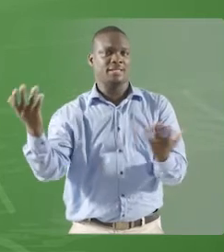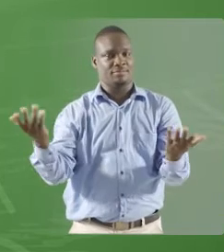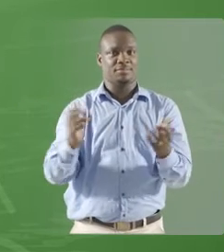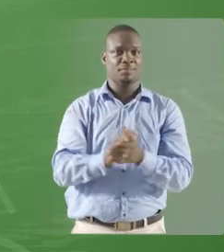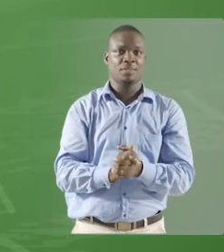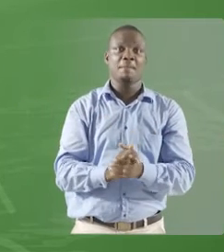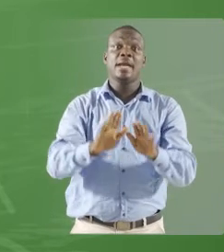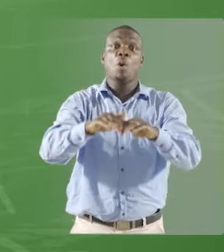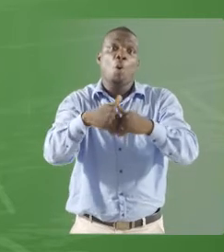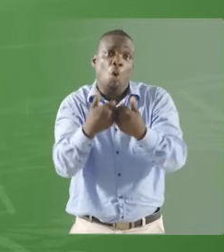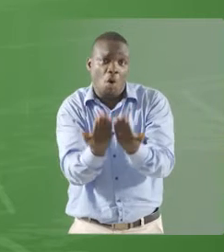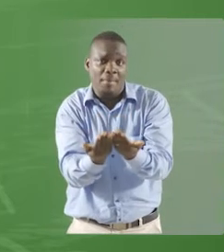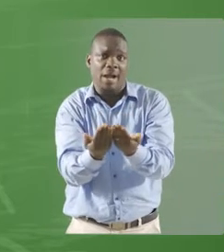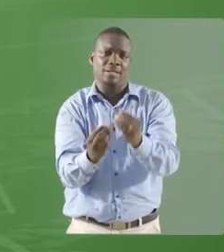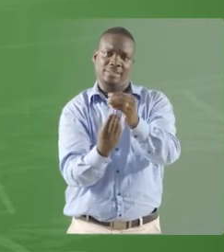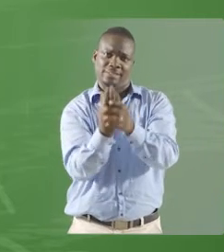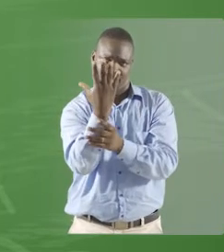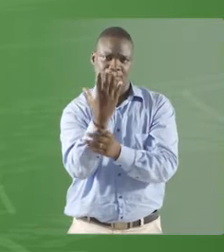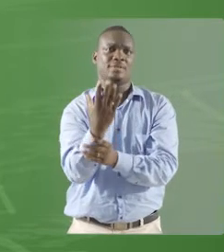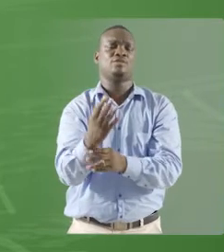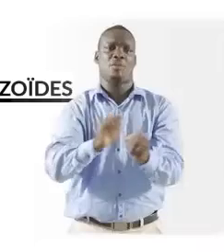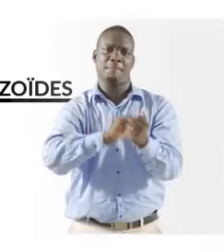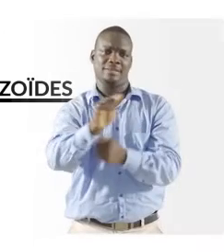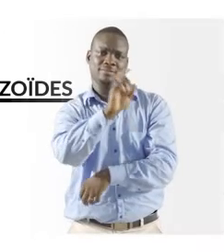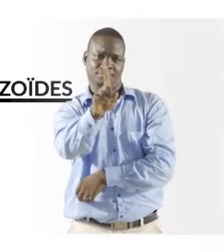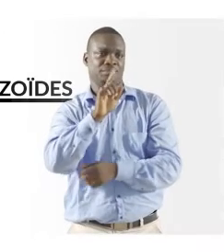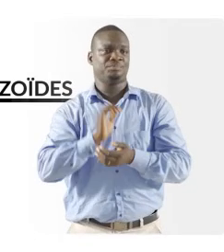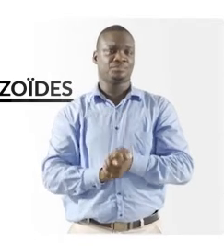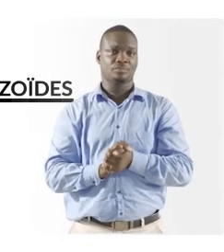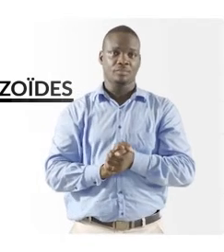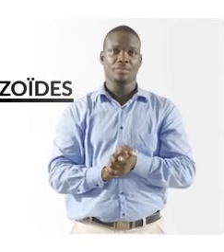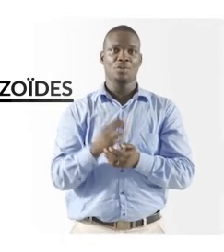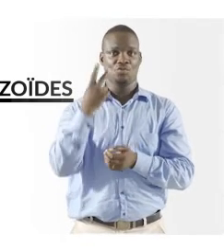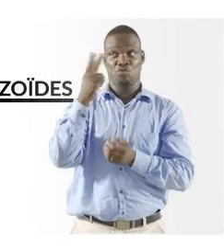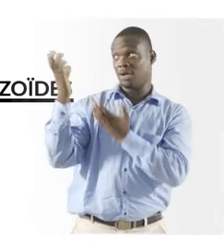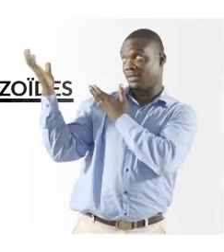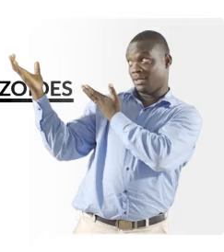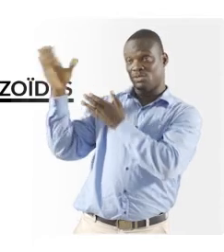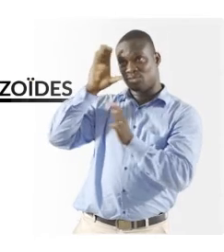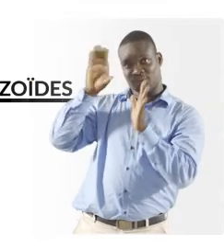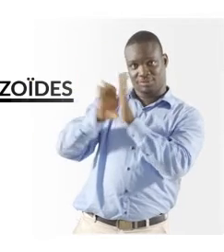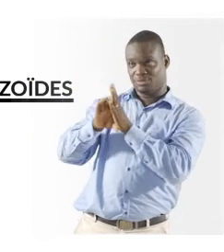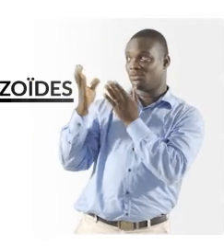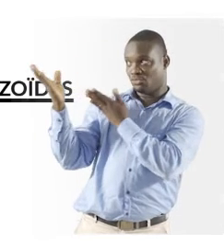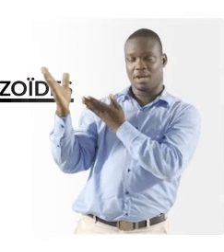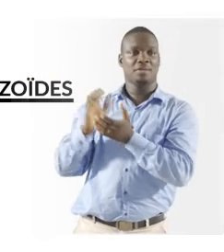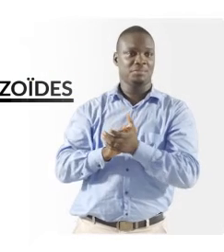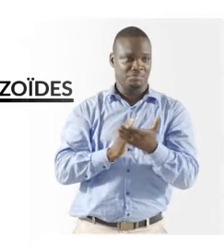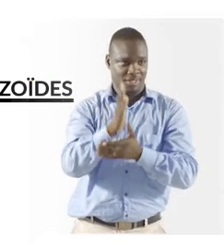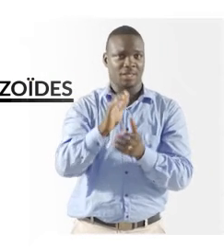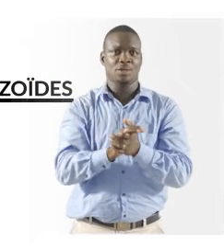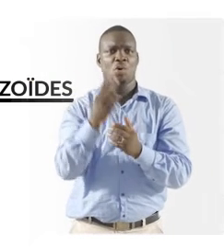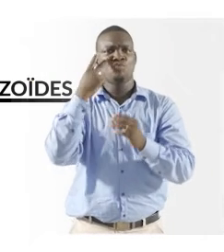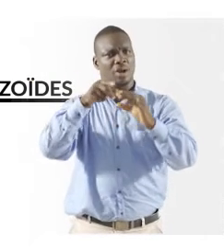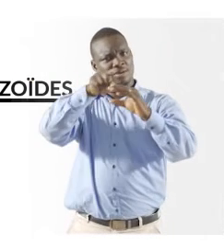comment cette germination se fait? Alors, nous voyons au tableau le noyau